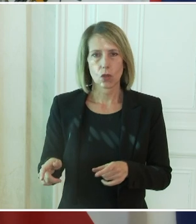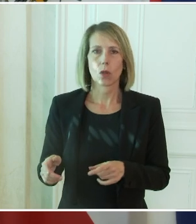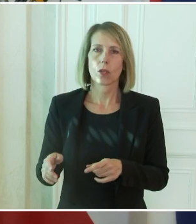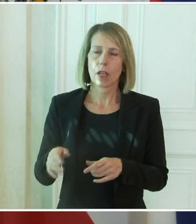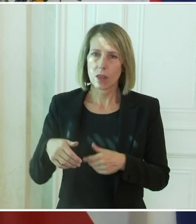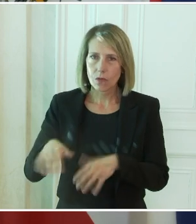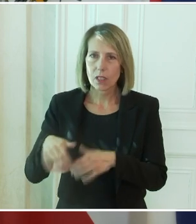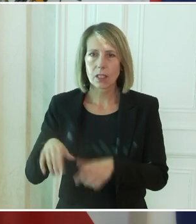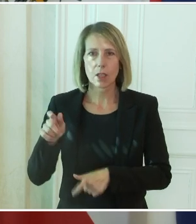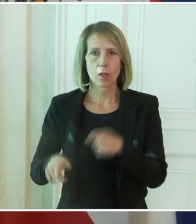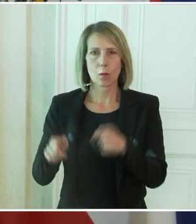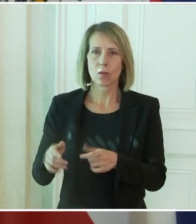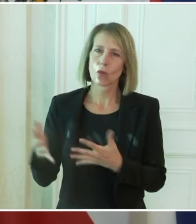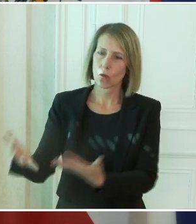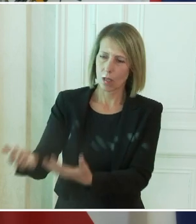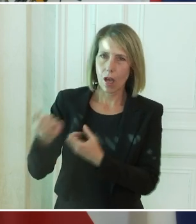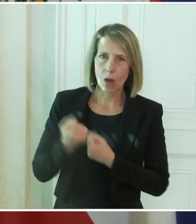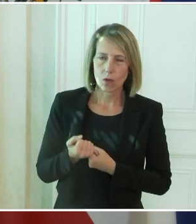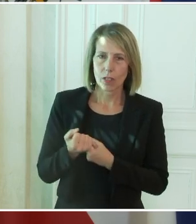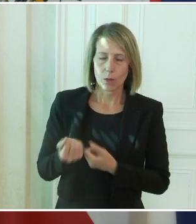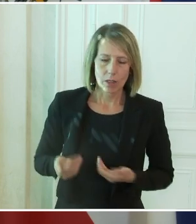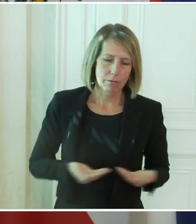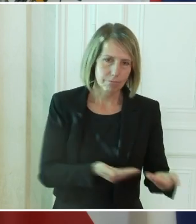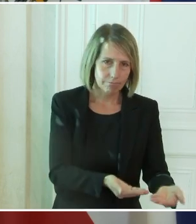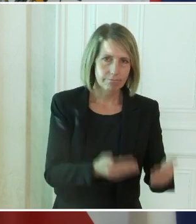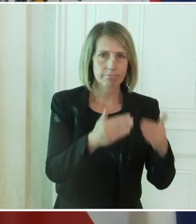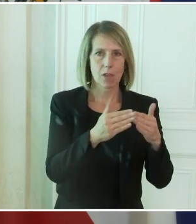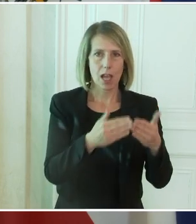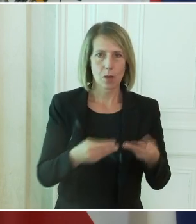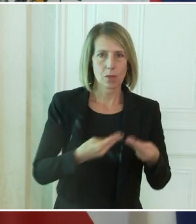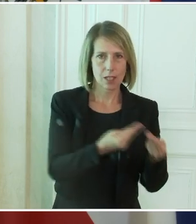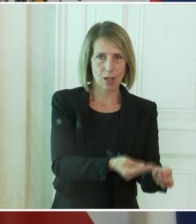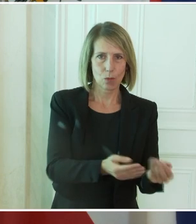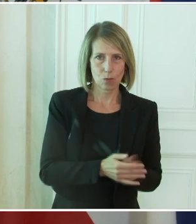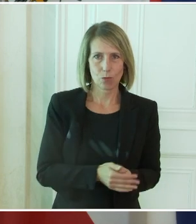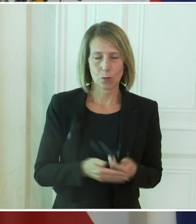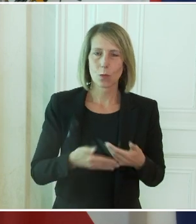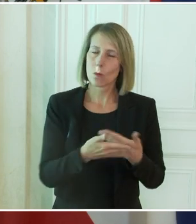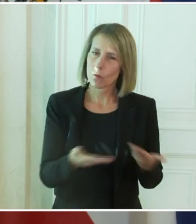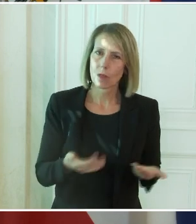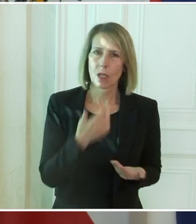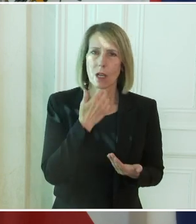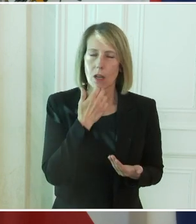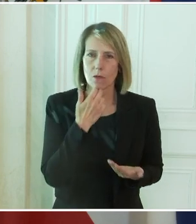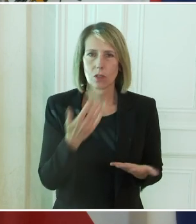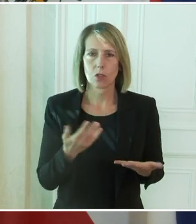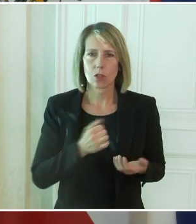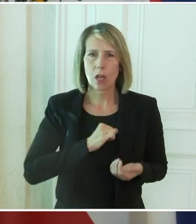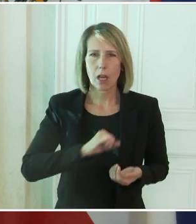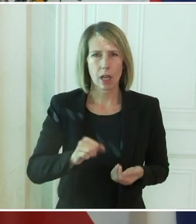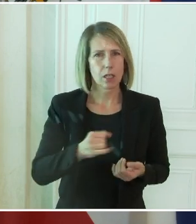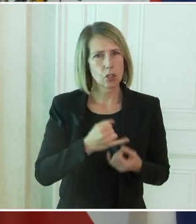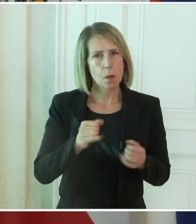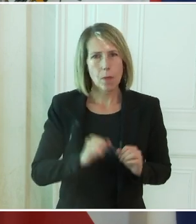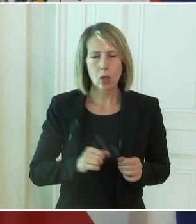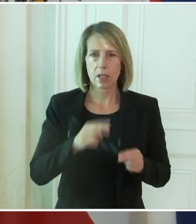aufzunehmen, um ihnen ein Heim zu geben. Alle wünschen sich natürlich, dass raschestmöglich wir zu einem Frieden